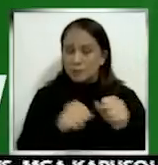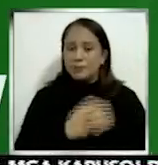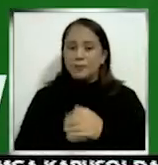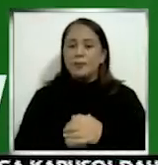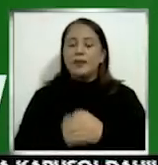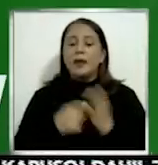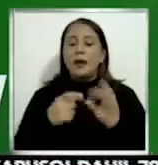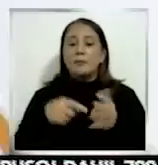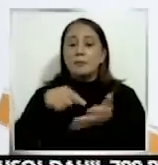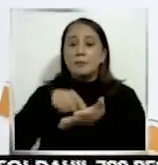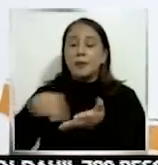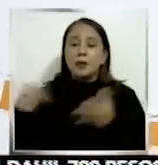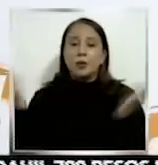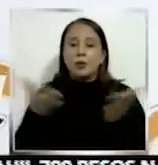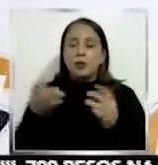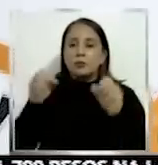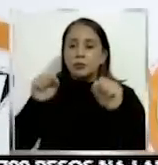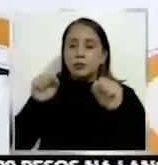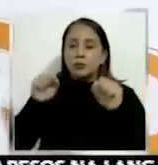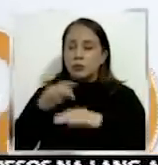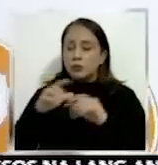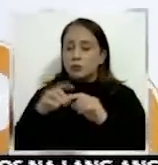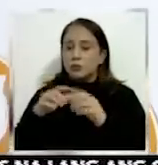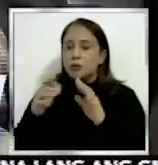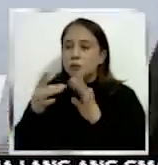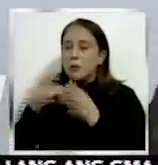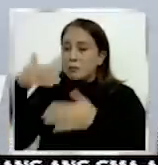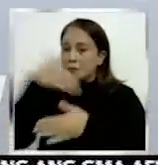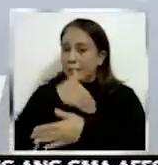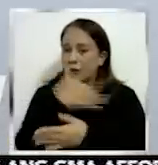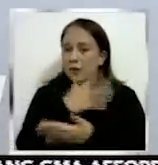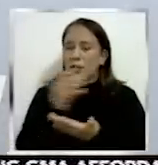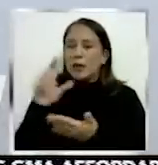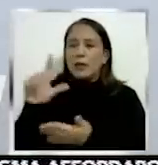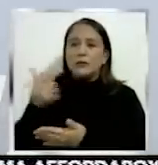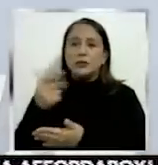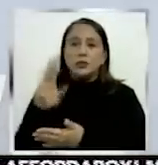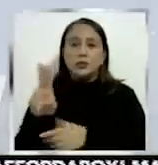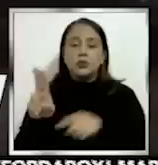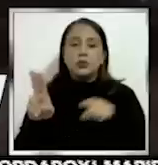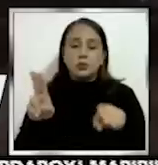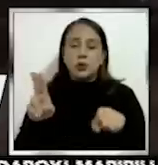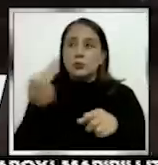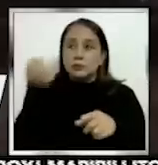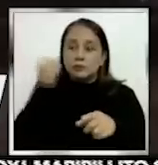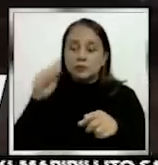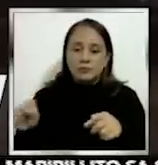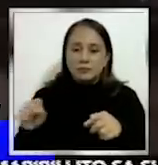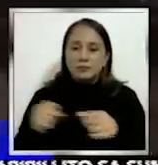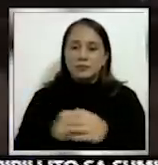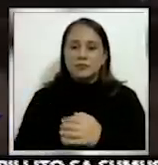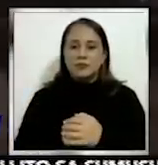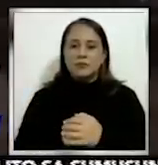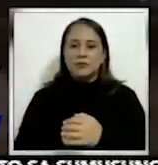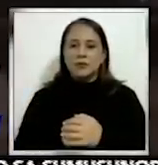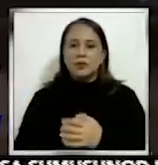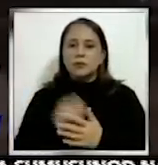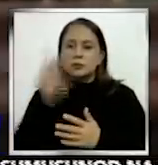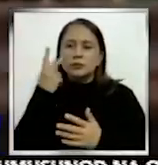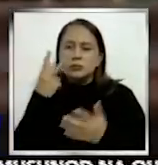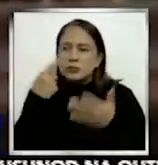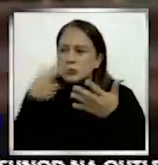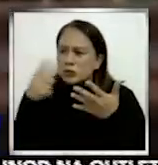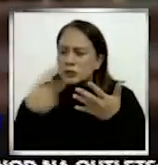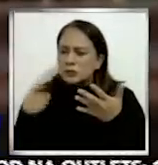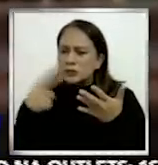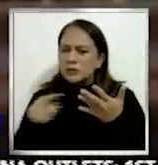bayaran, pwedeng online, sa bangko o sa LGU kung saan nagka-violation. End of April, we're looking at it, but it is realistic.